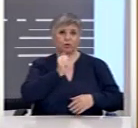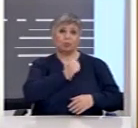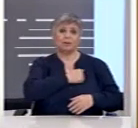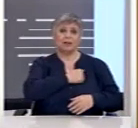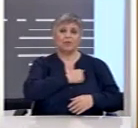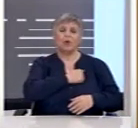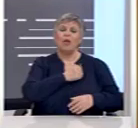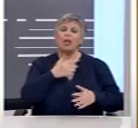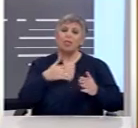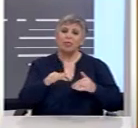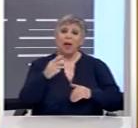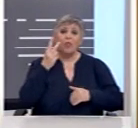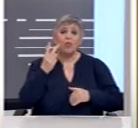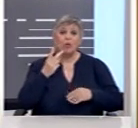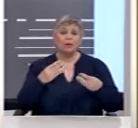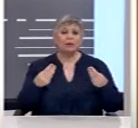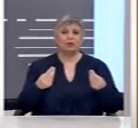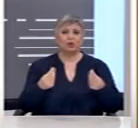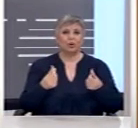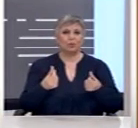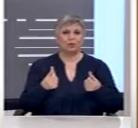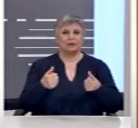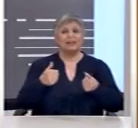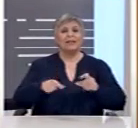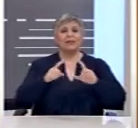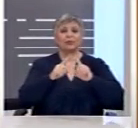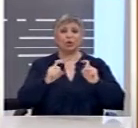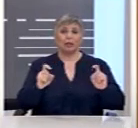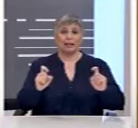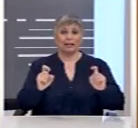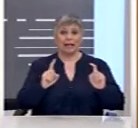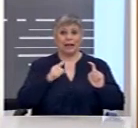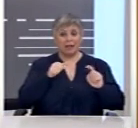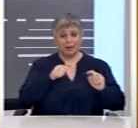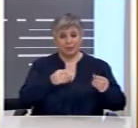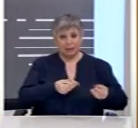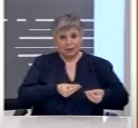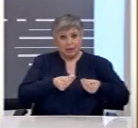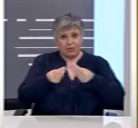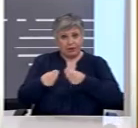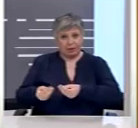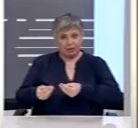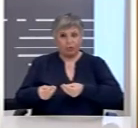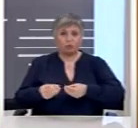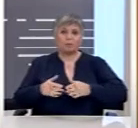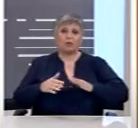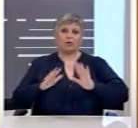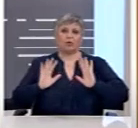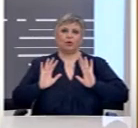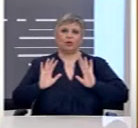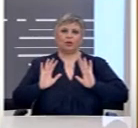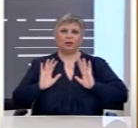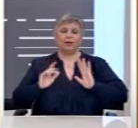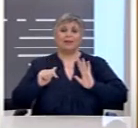θα τα δούμε. Είναι επιπλέον υλικά τα οποία δεν θα αποσταλούν σήμερα στο βαθμό που δεν αποτελούν από